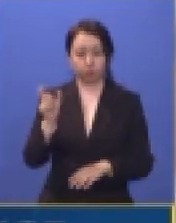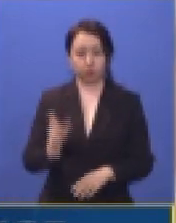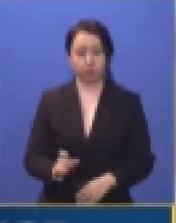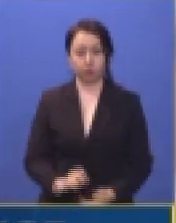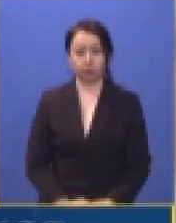лицами